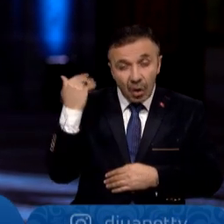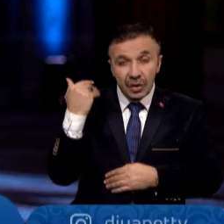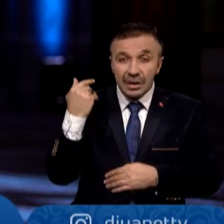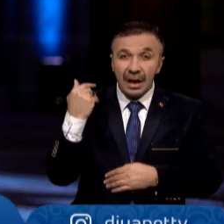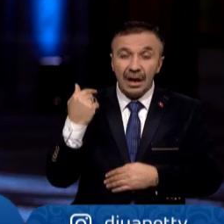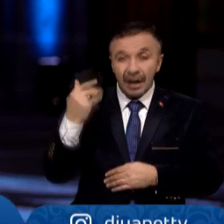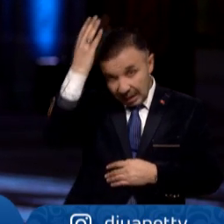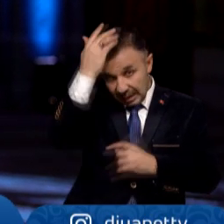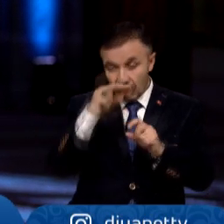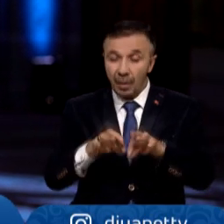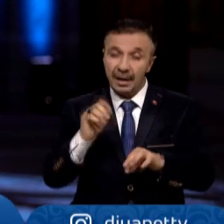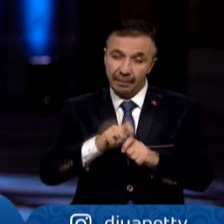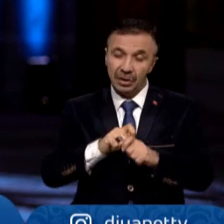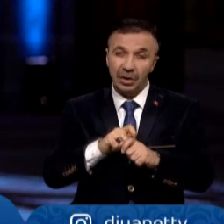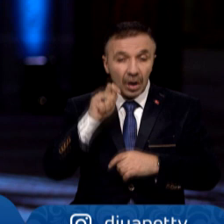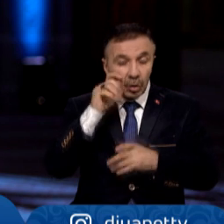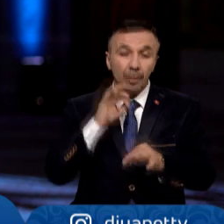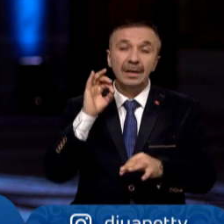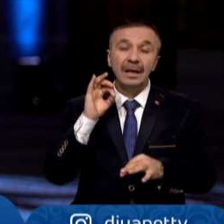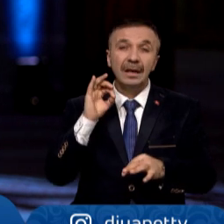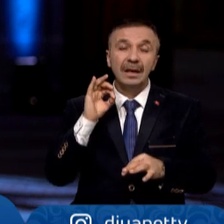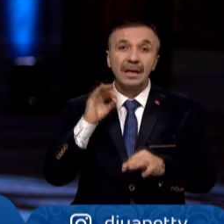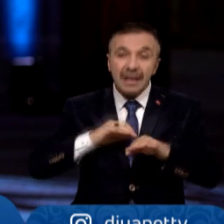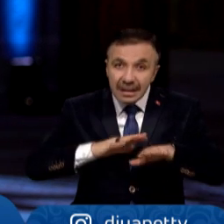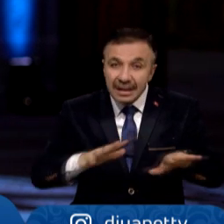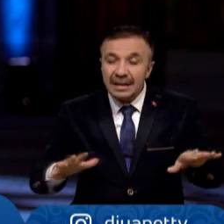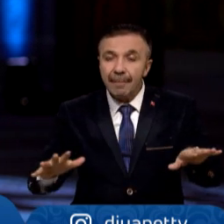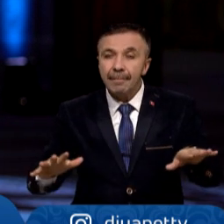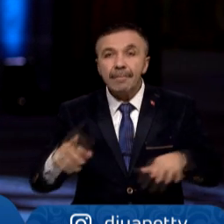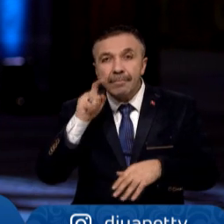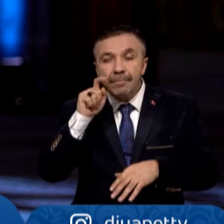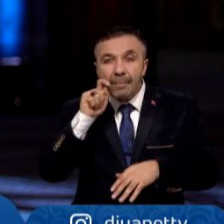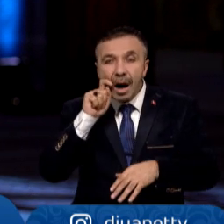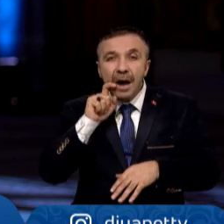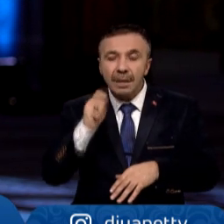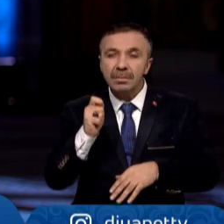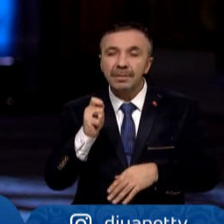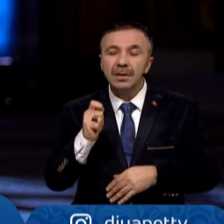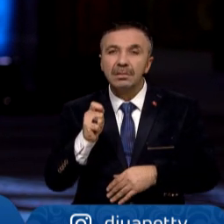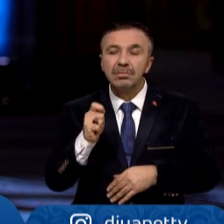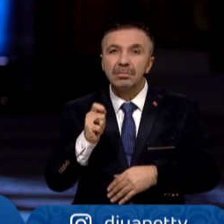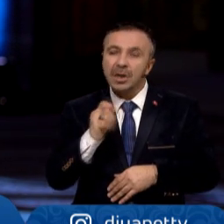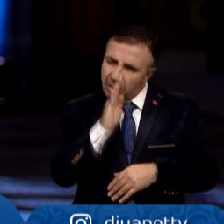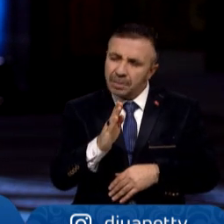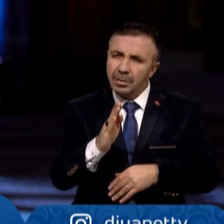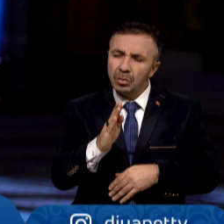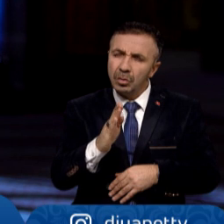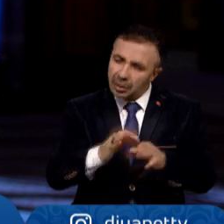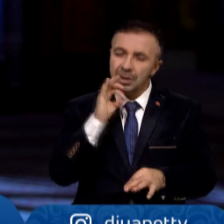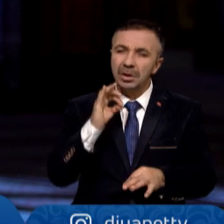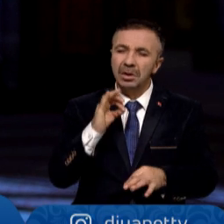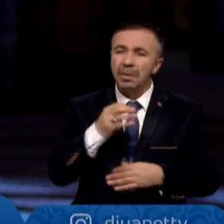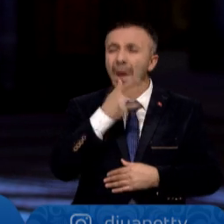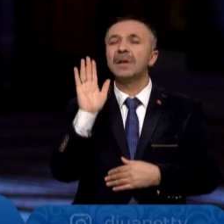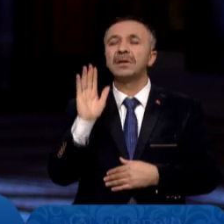bu Mümin ve Müslüman mizam adamıdır sistem adamıdır disiplin adamıdır reşte Biz